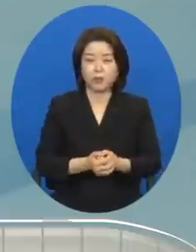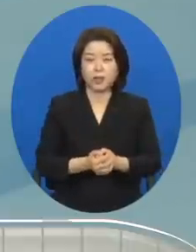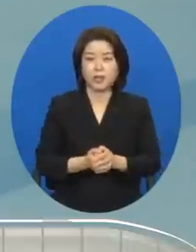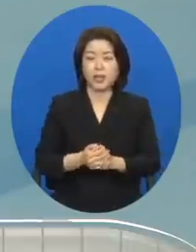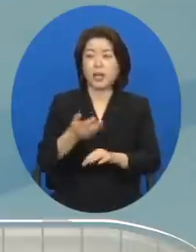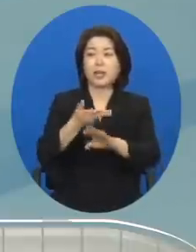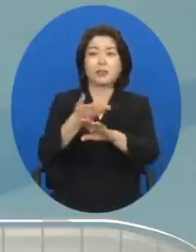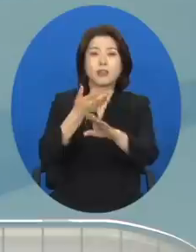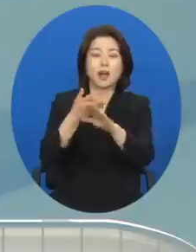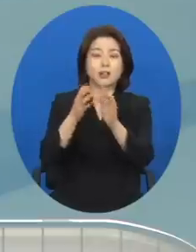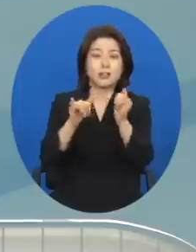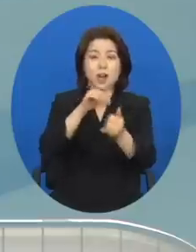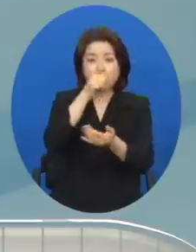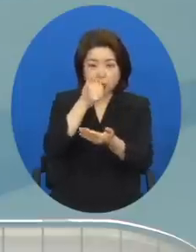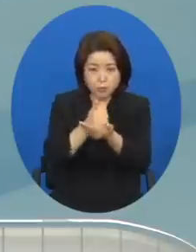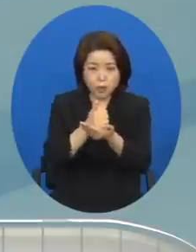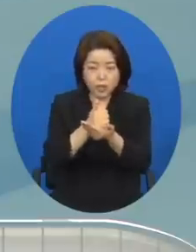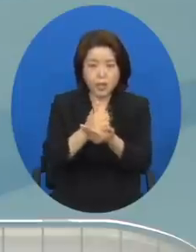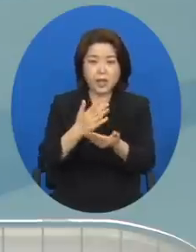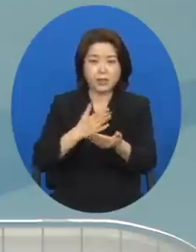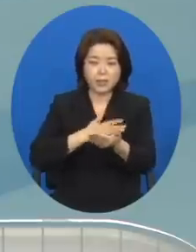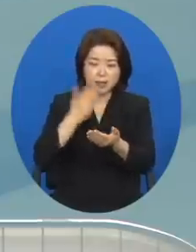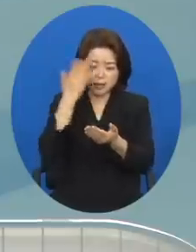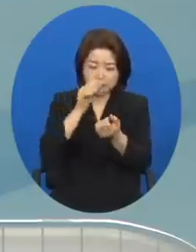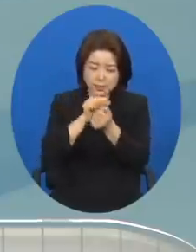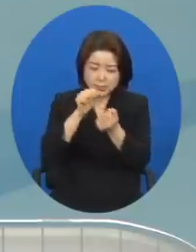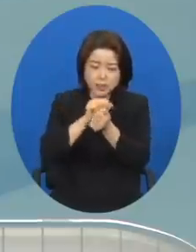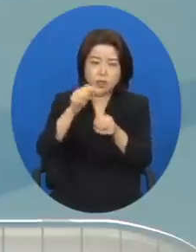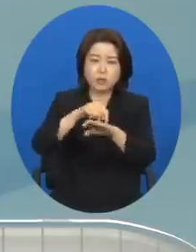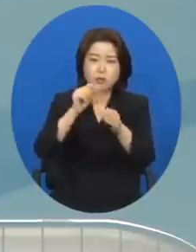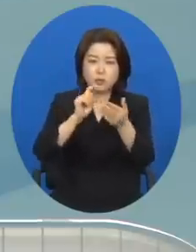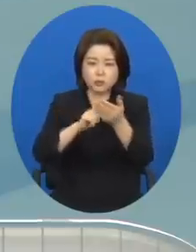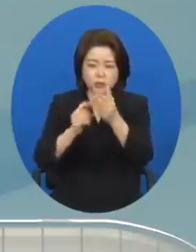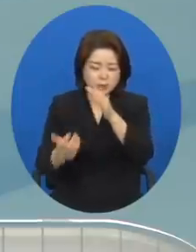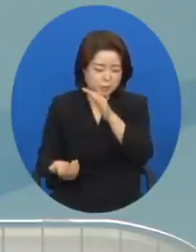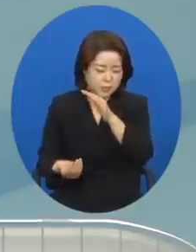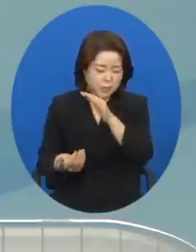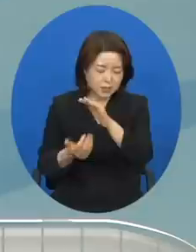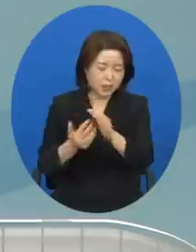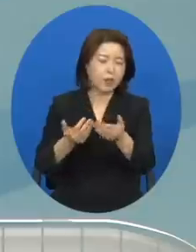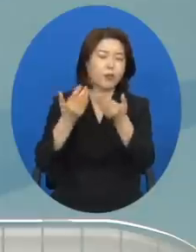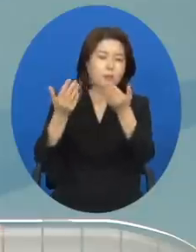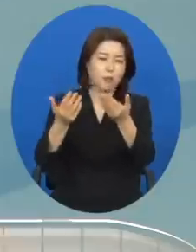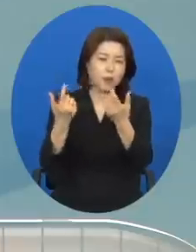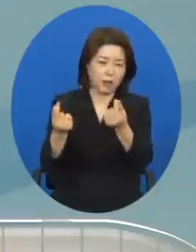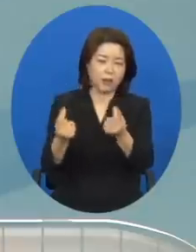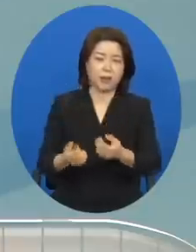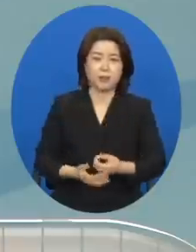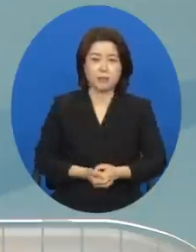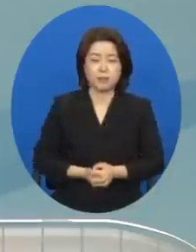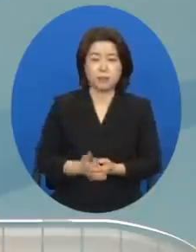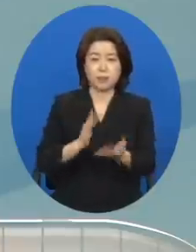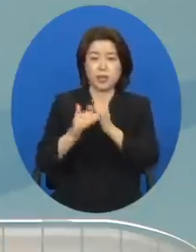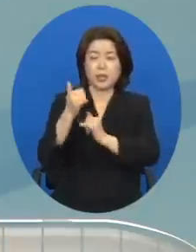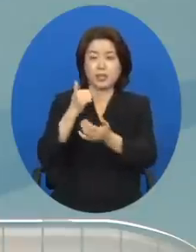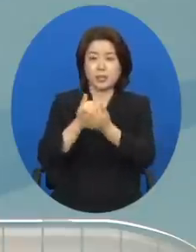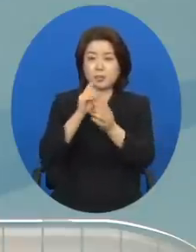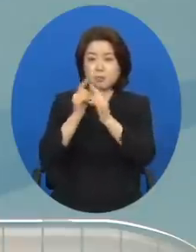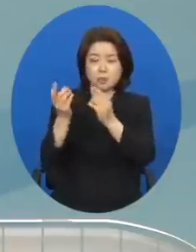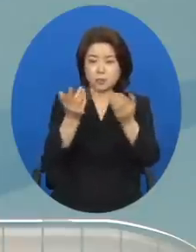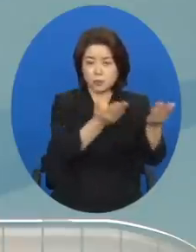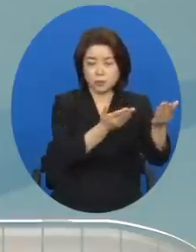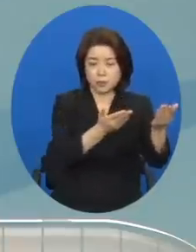남의 죄를 내가 씻어주는 마음이 최고의 봉사예요. 예수님께서 말씀하셨어요.